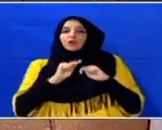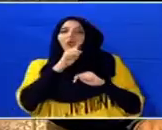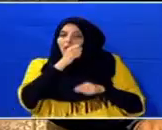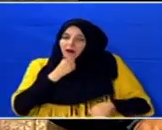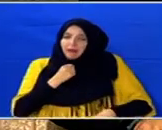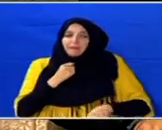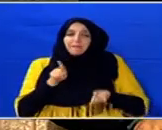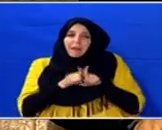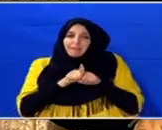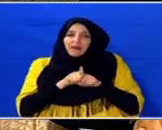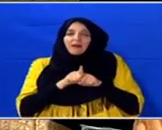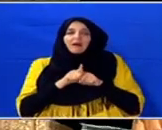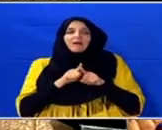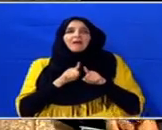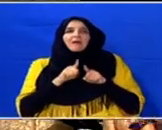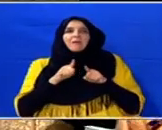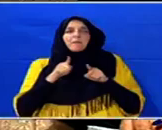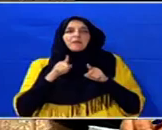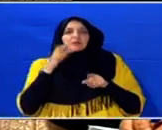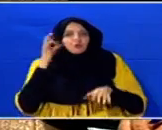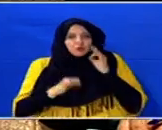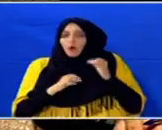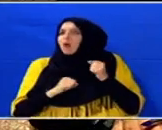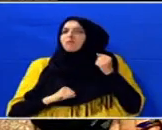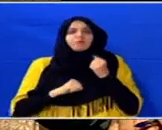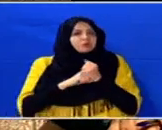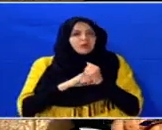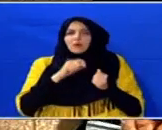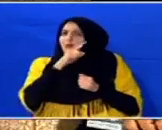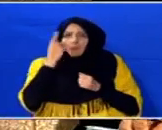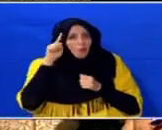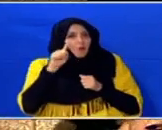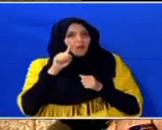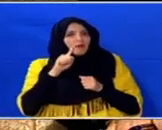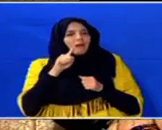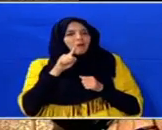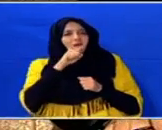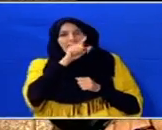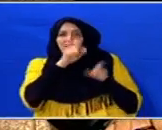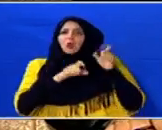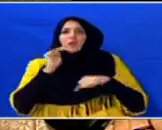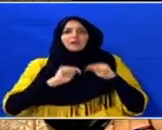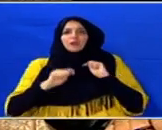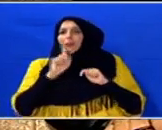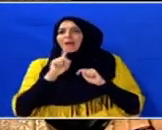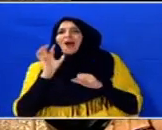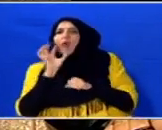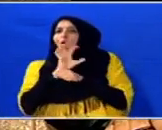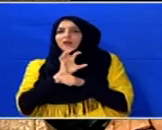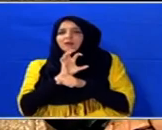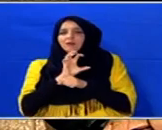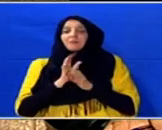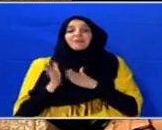فيك شيخنا، والله ينفعنا بعلمك إن شاء الله. الله يسلمك. نشرع مشاهدين الكرام في استقبال اتصالاتكم واستفساراتكم